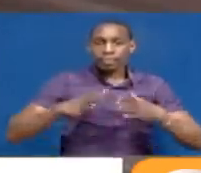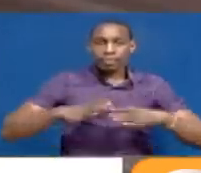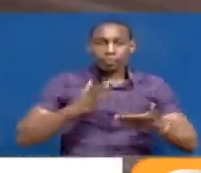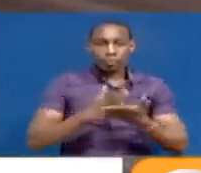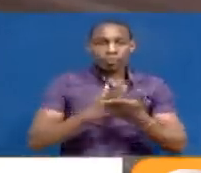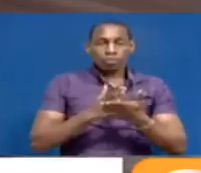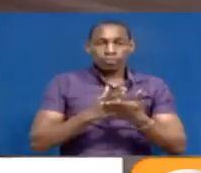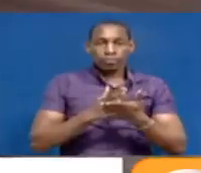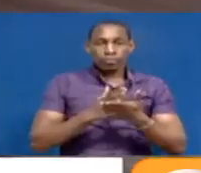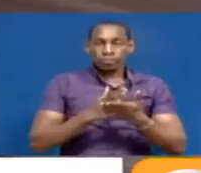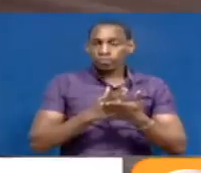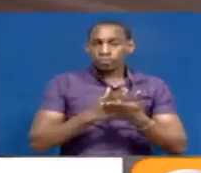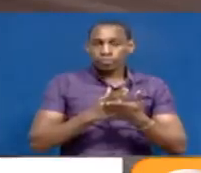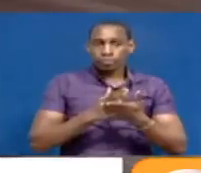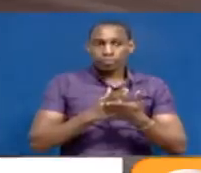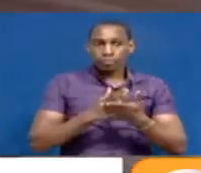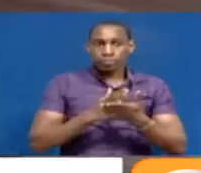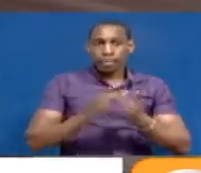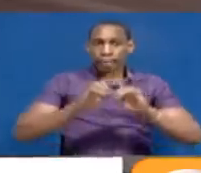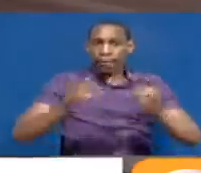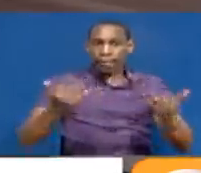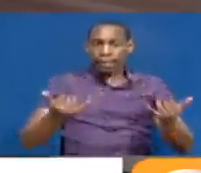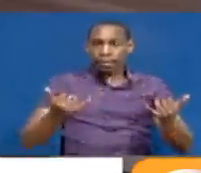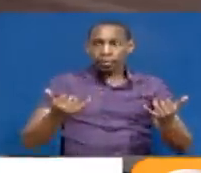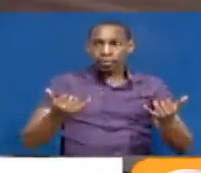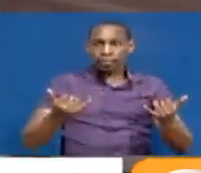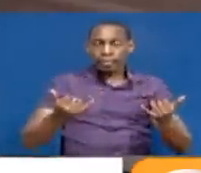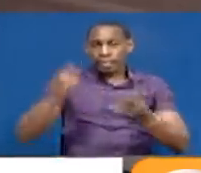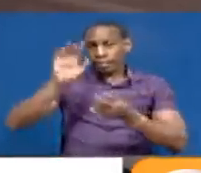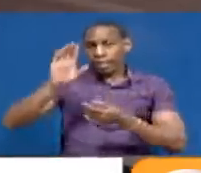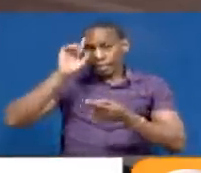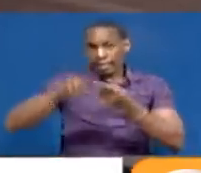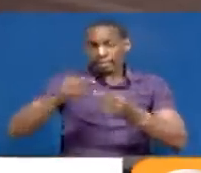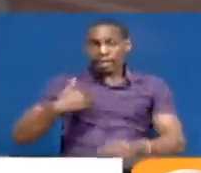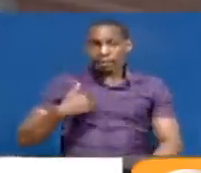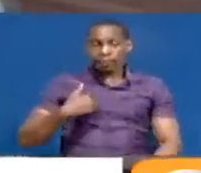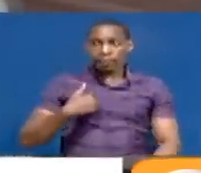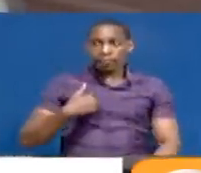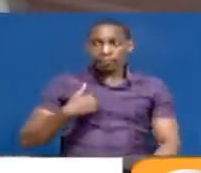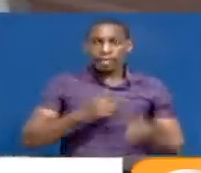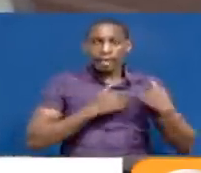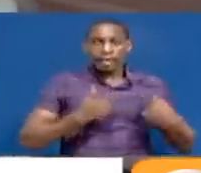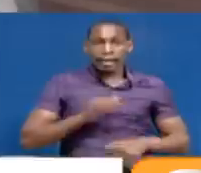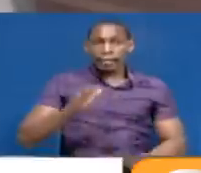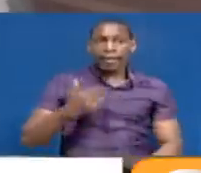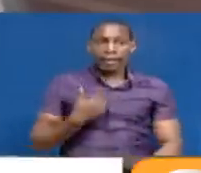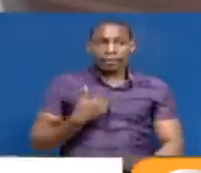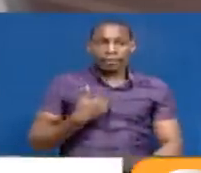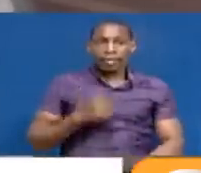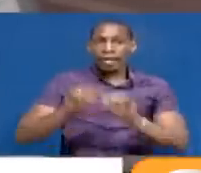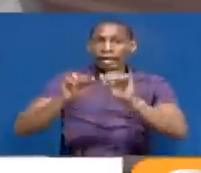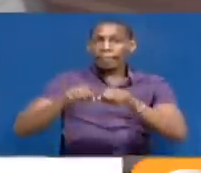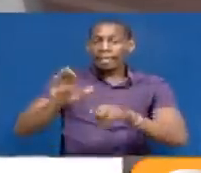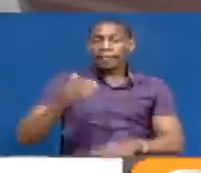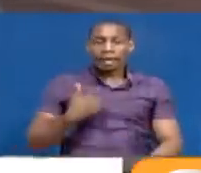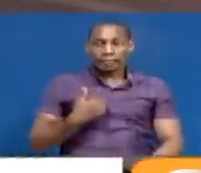what makes us human beings. Lakini Abdulswamad anania, ana moyo, ana